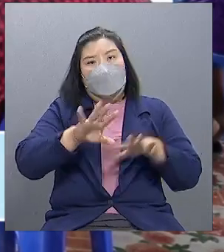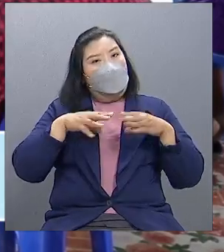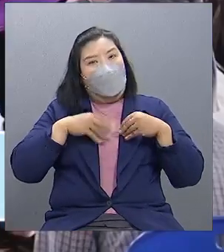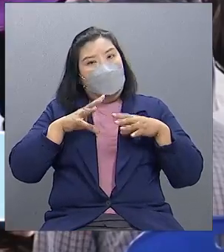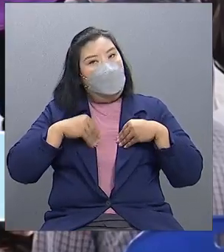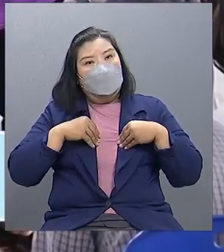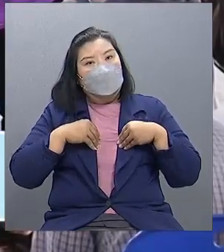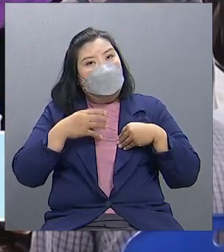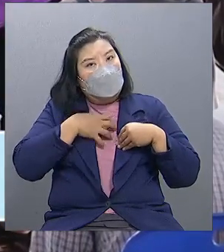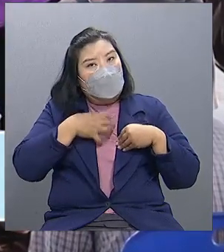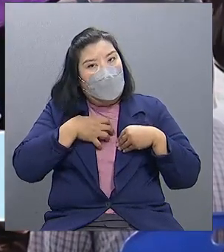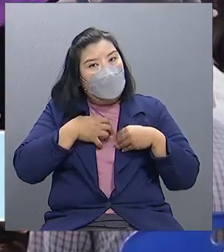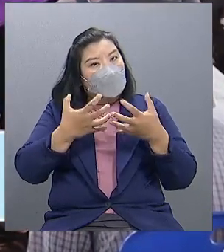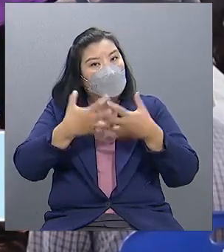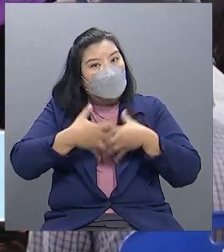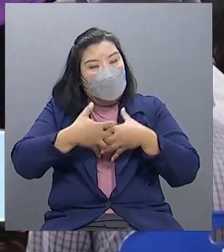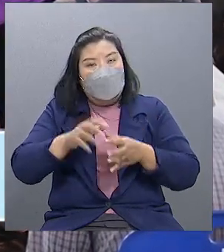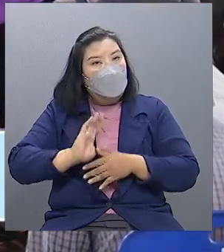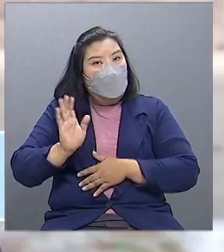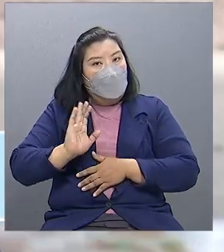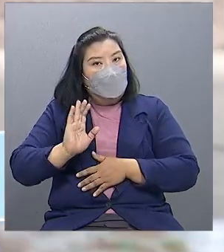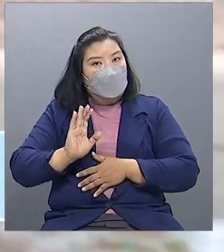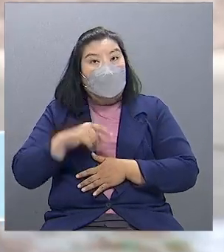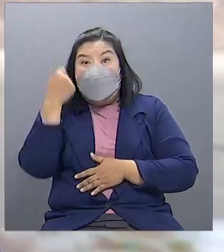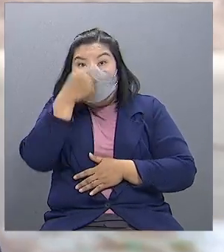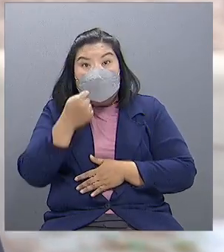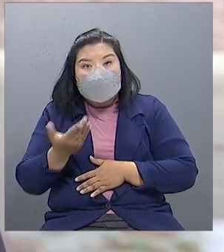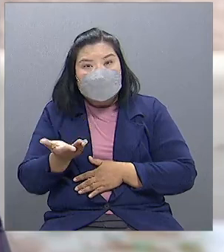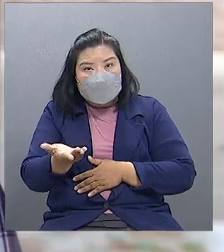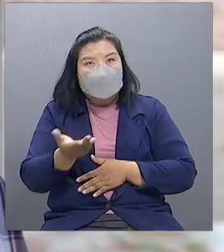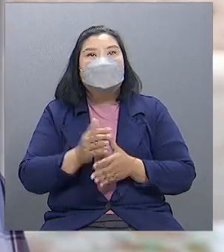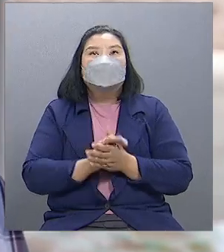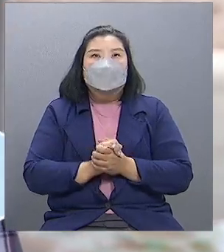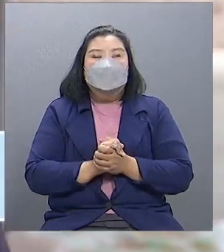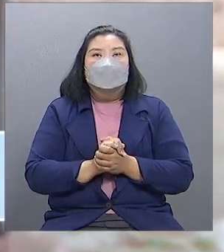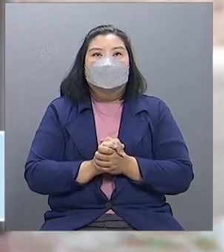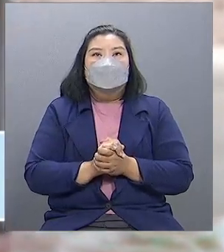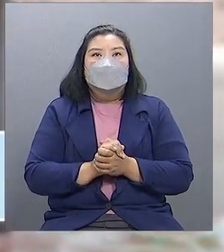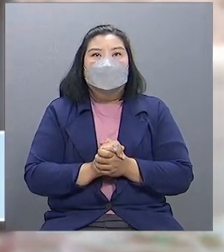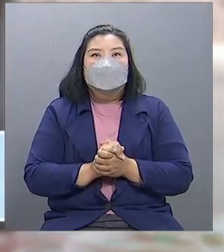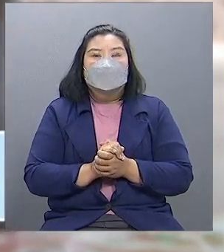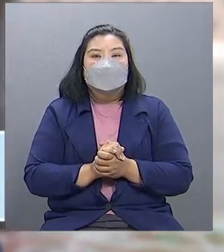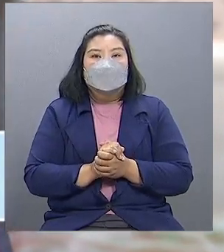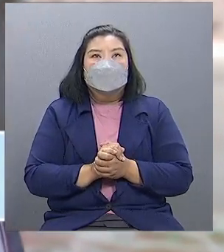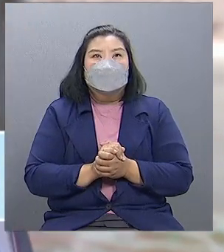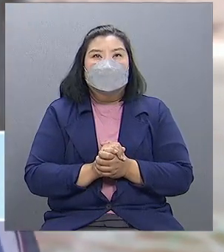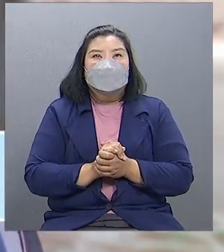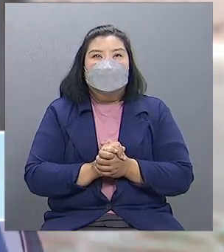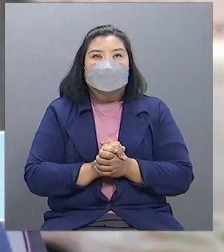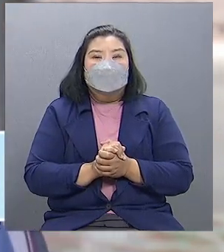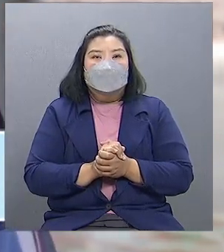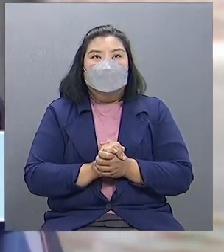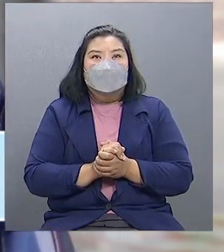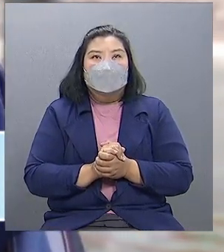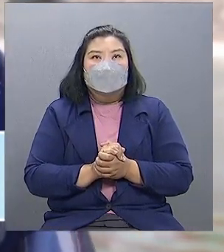นะคะอ่มีเสยงชาวบานอีไหม ลองฟงดูสิทวันนี้พ้สติ ขบคุณมาก